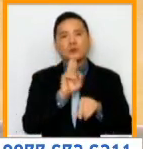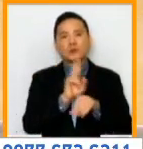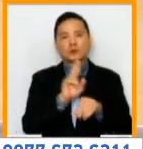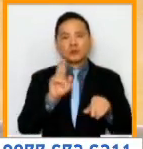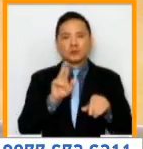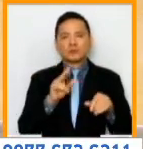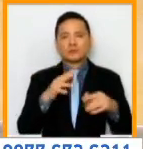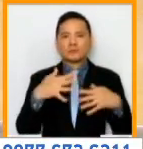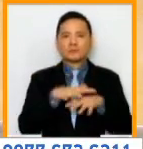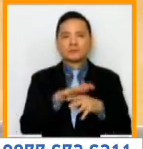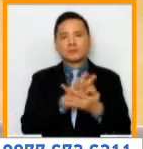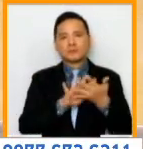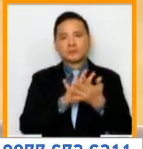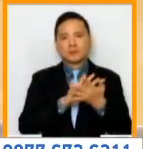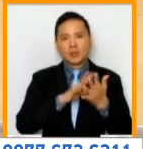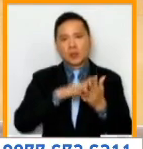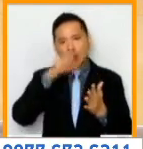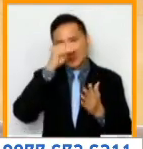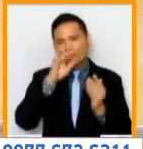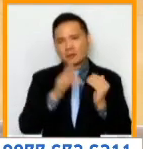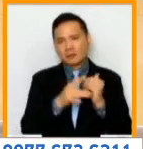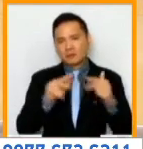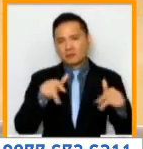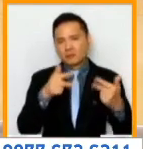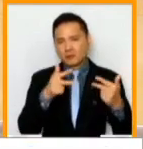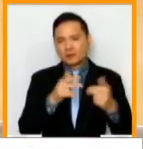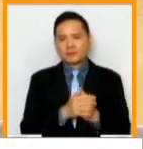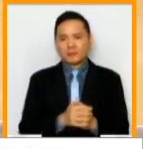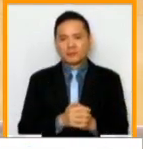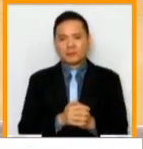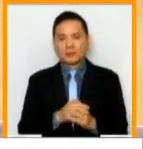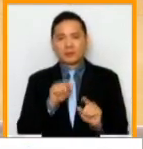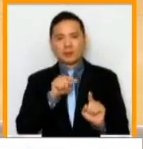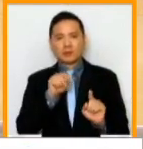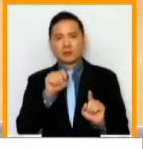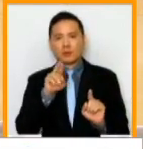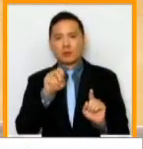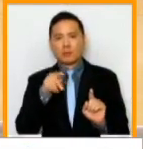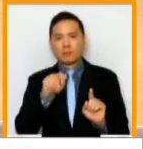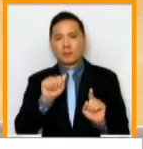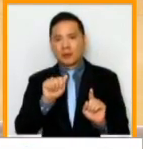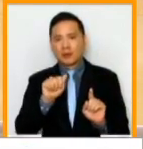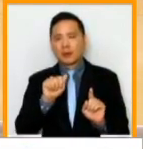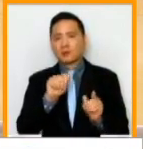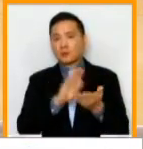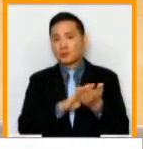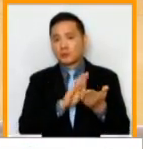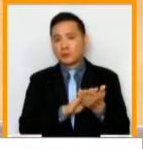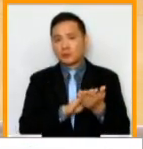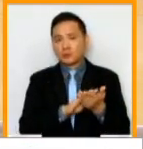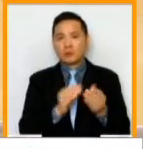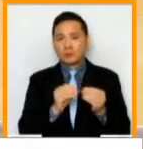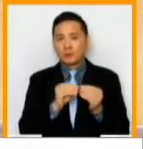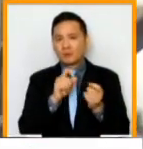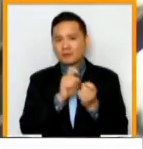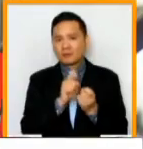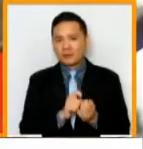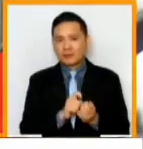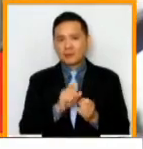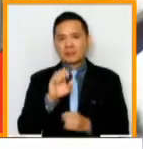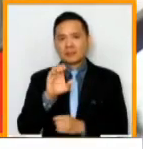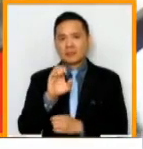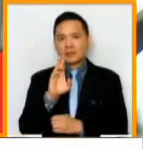pandemic. Tinatawag nila itong Trompa Aralan. Alamin ang sistemang yan sa unang balita ni Cedric Castillo.